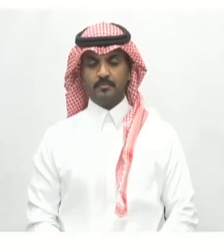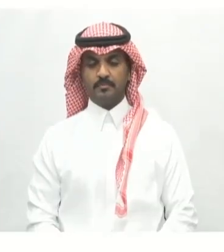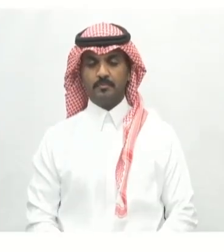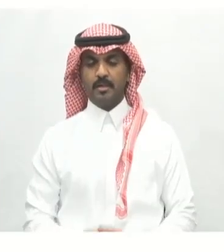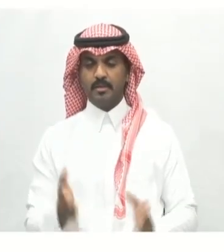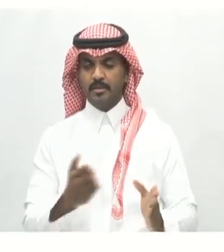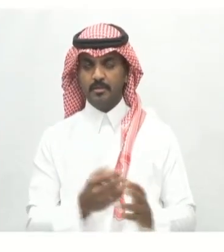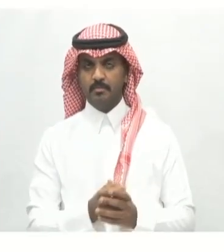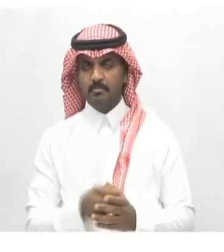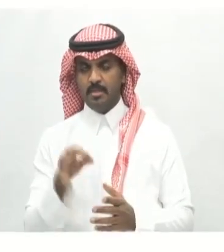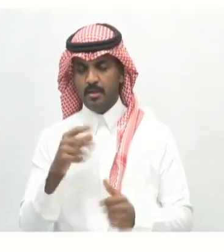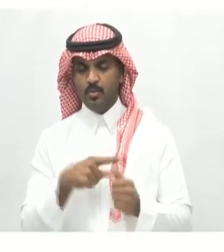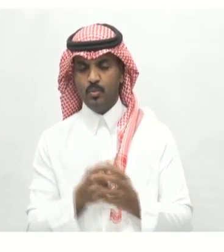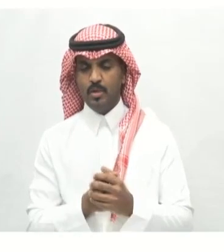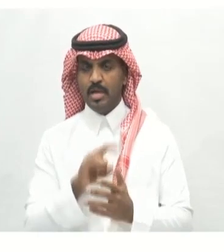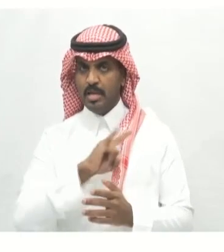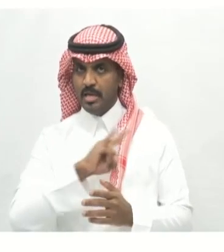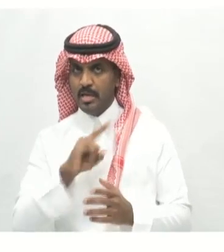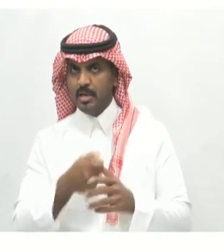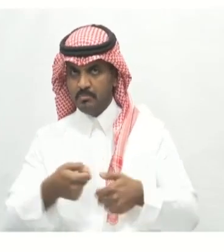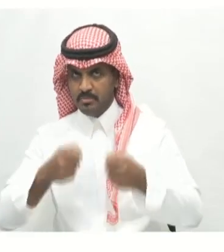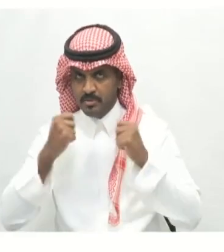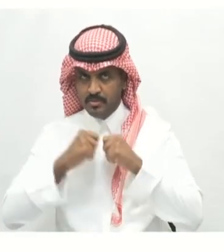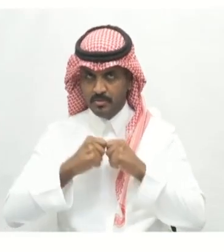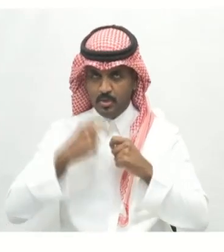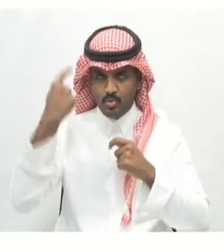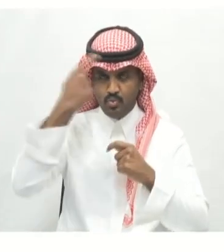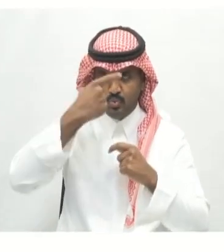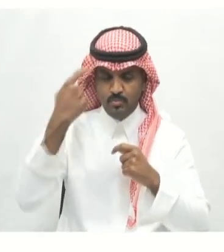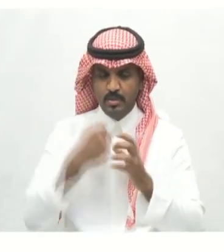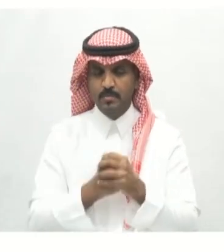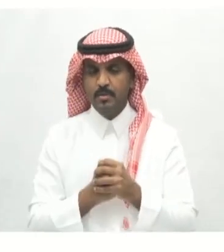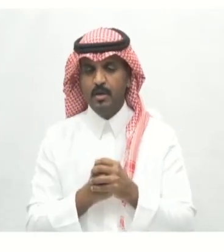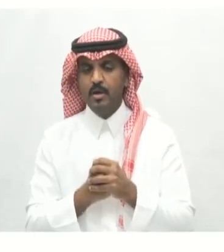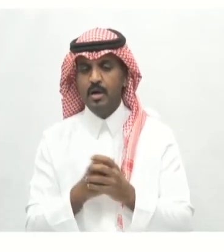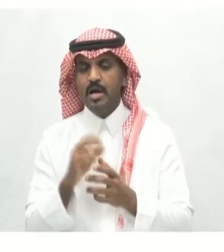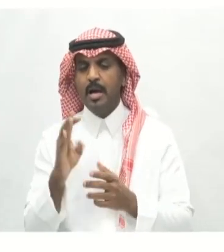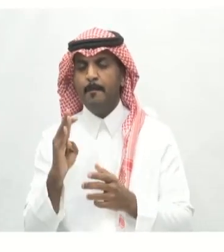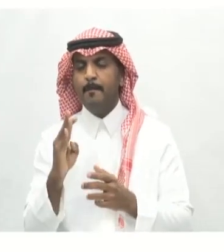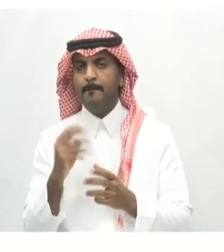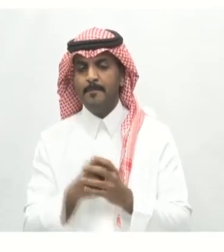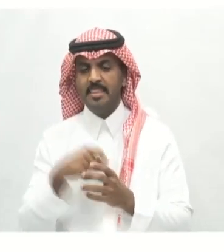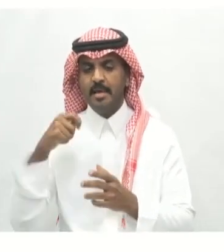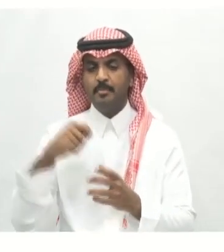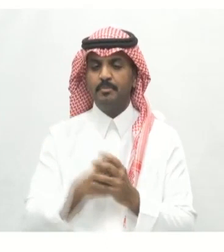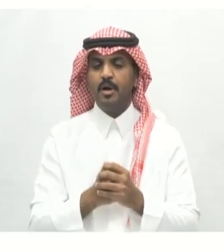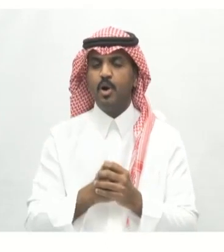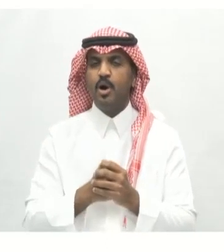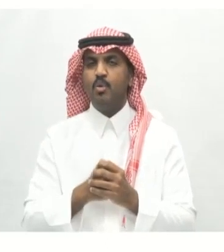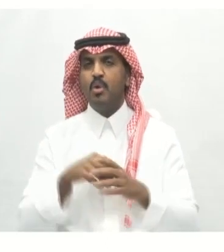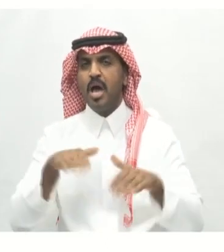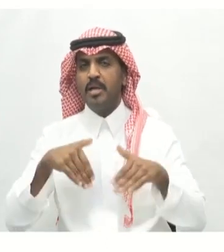ناتي الى المثال الاول النهي عن لبس الرجل عمامه او خاتم من ذهب فلو صلى وهو